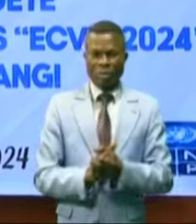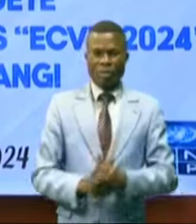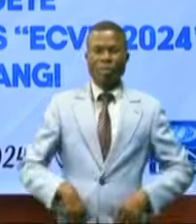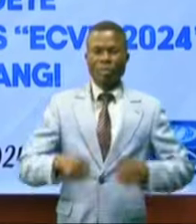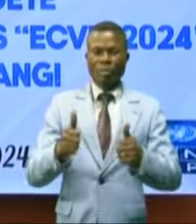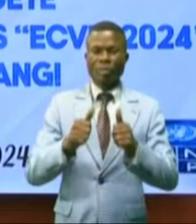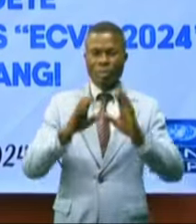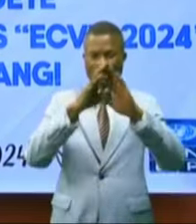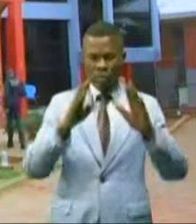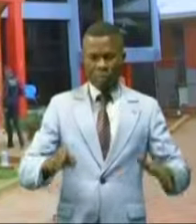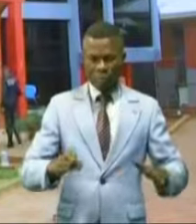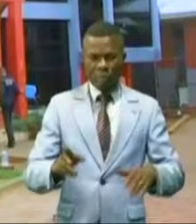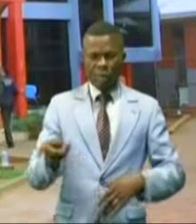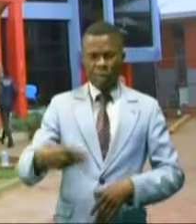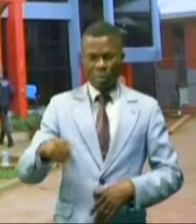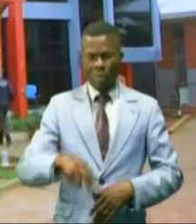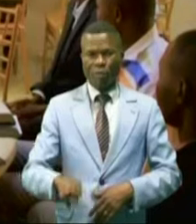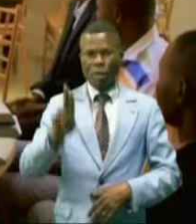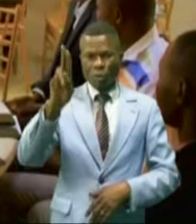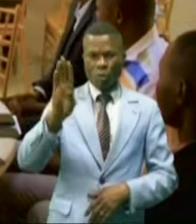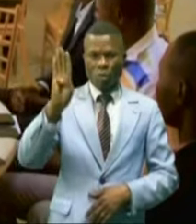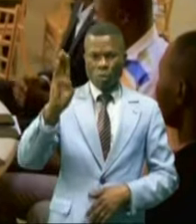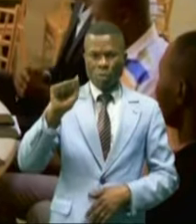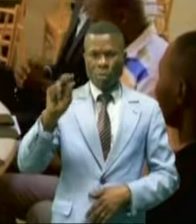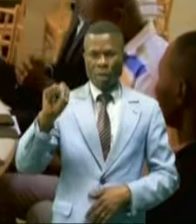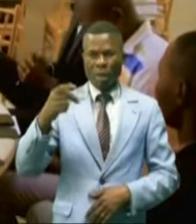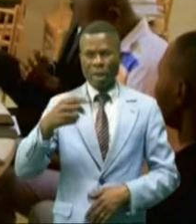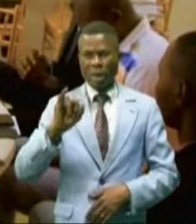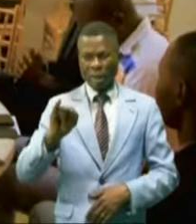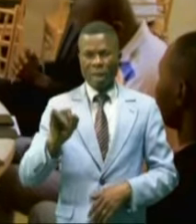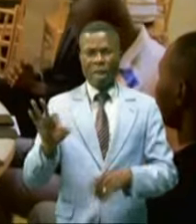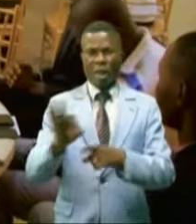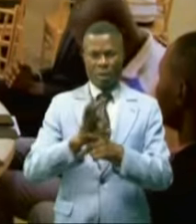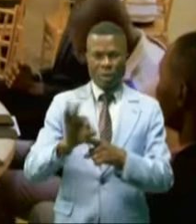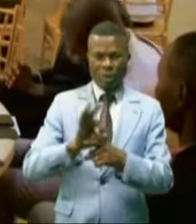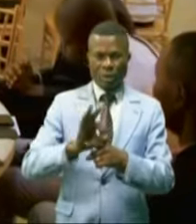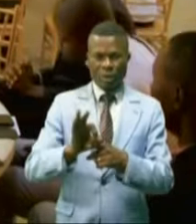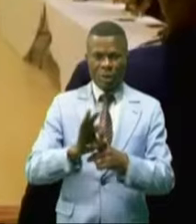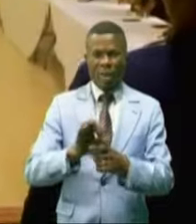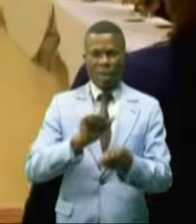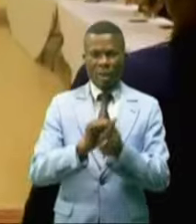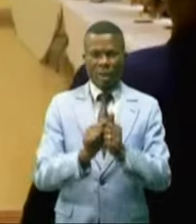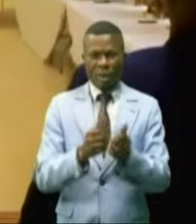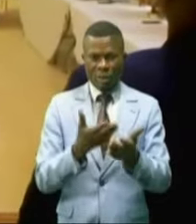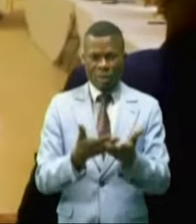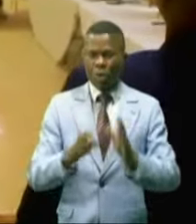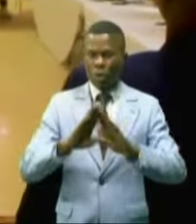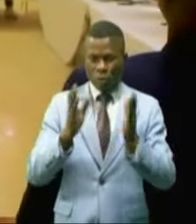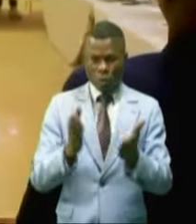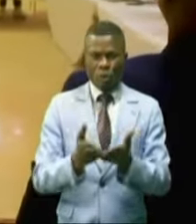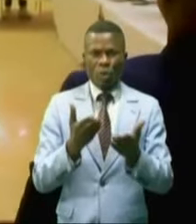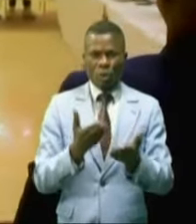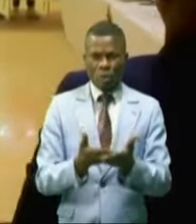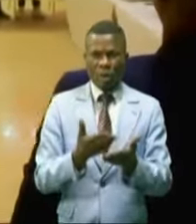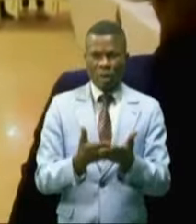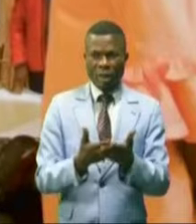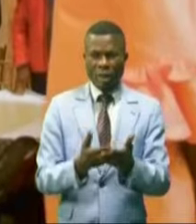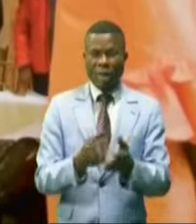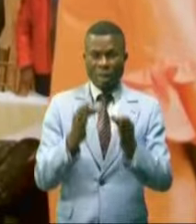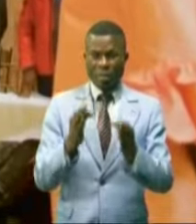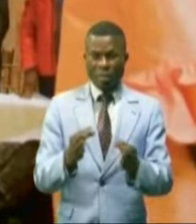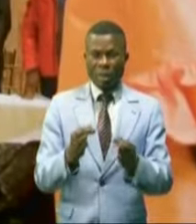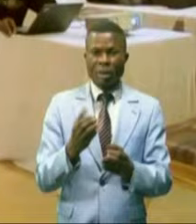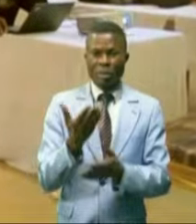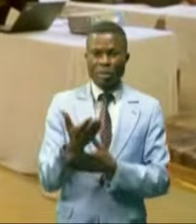des ménages en RDC vient d'être lancée dans la province du Subangui avec la formation immédiate des enquêteurs de deux provinces sœurs et voisines du sud et